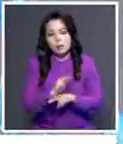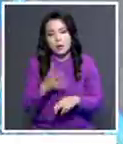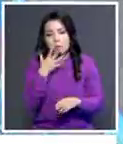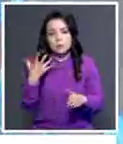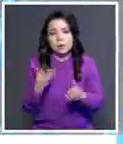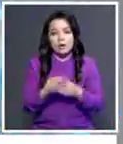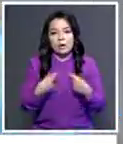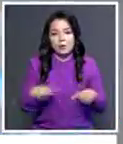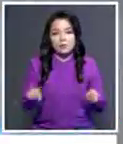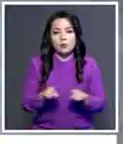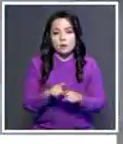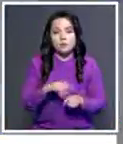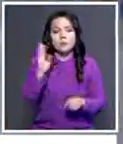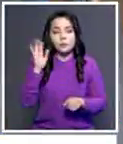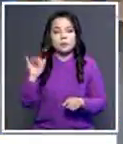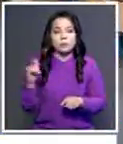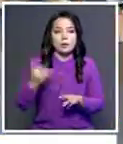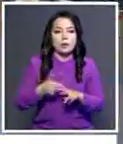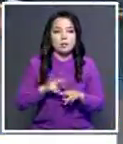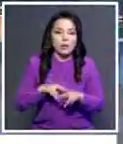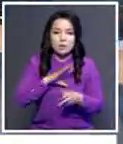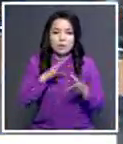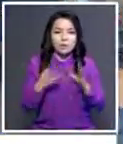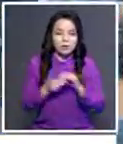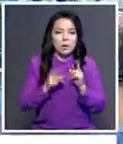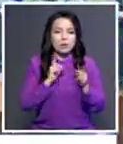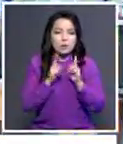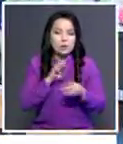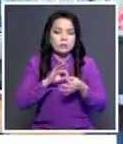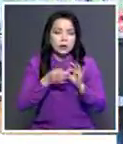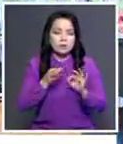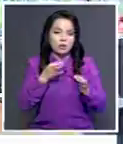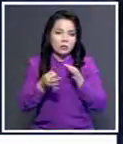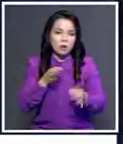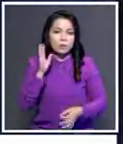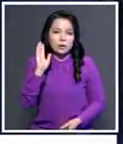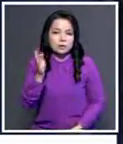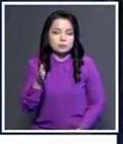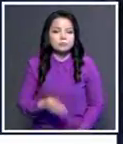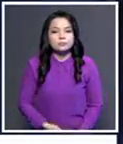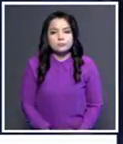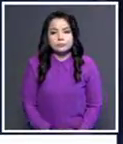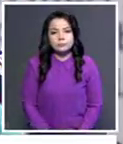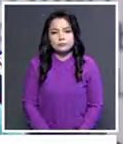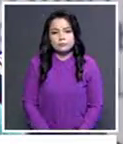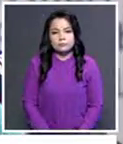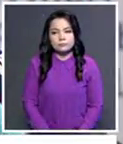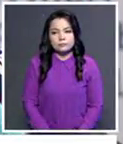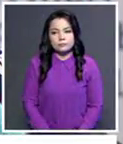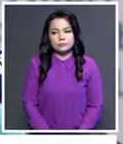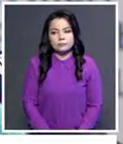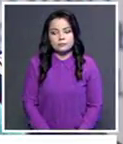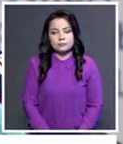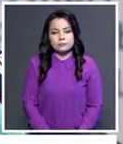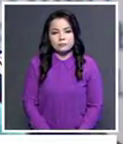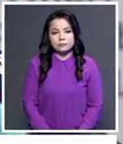өзекті мәселелер алдағы сезімді өтетін жалпыұлттық ата-аналар жиналысында жан-жақты талқыланады. Это уже